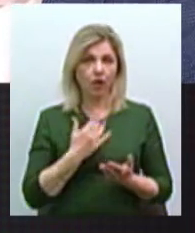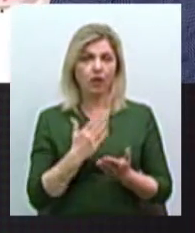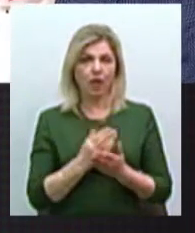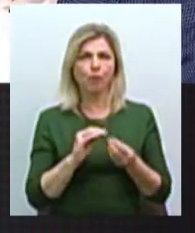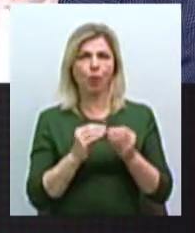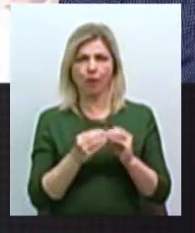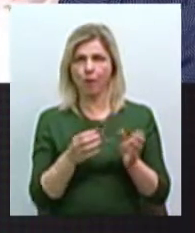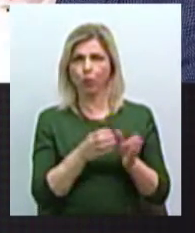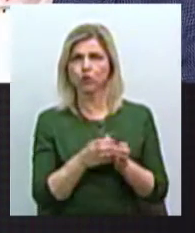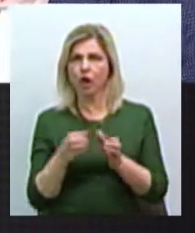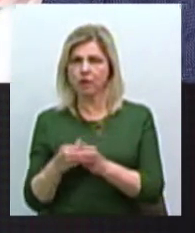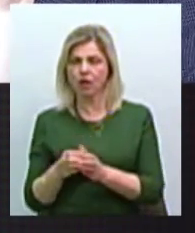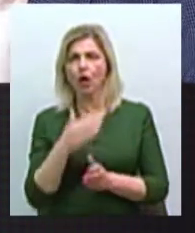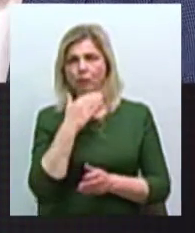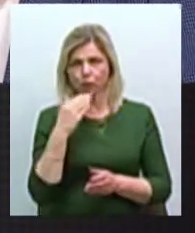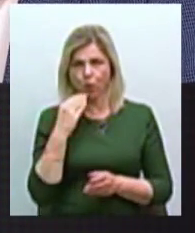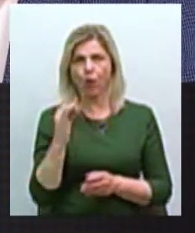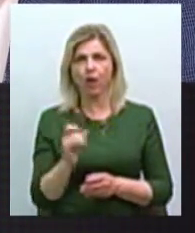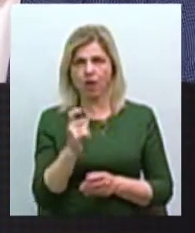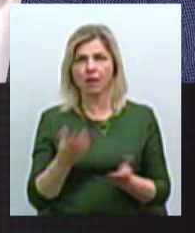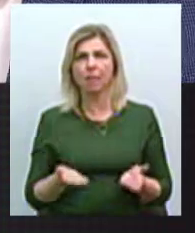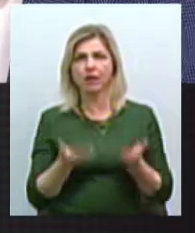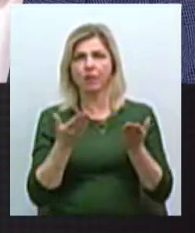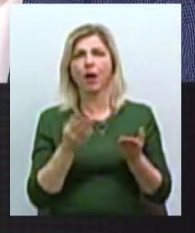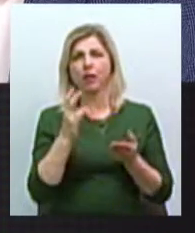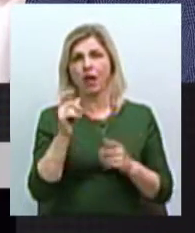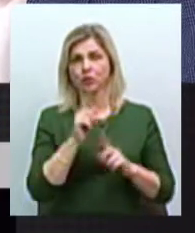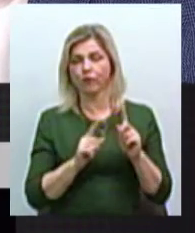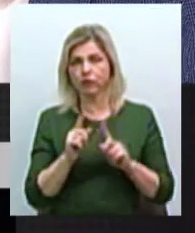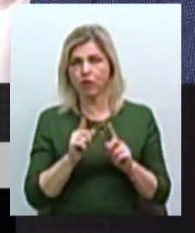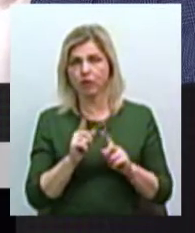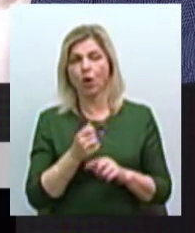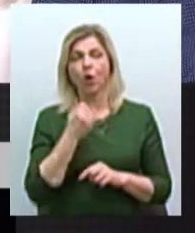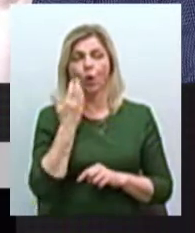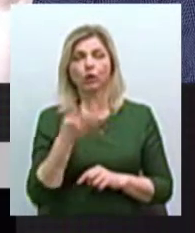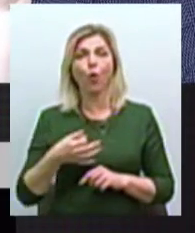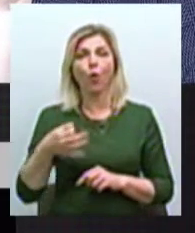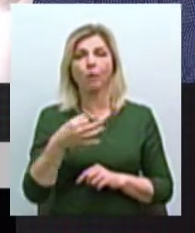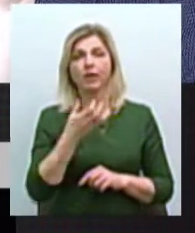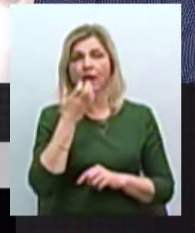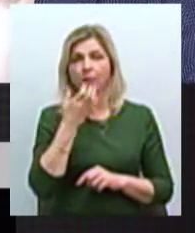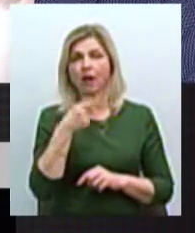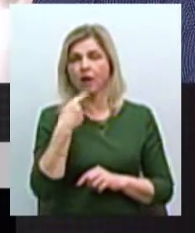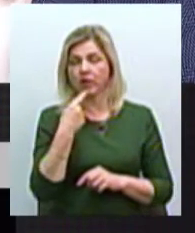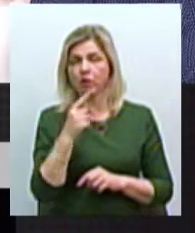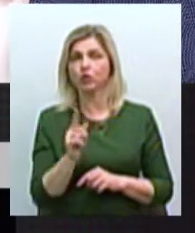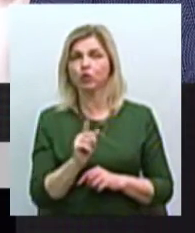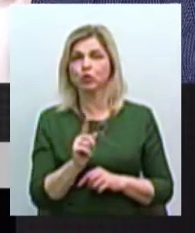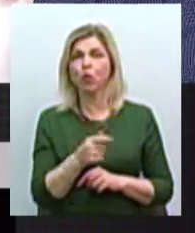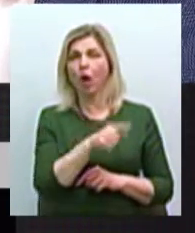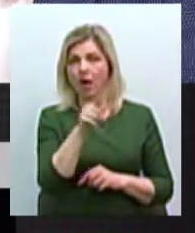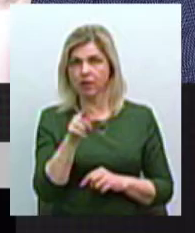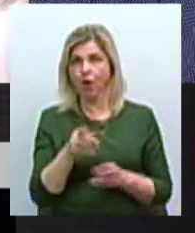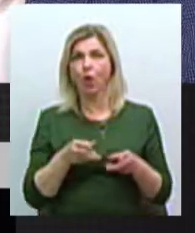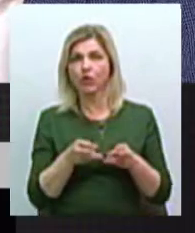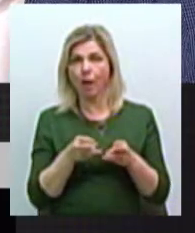участков, которые неоднократно поднимались на разного уровня совещаниях, когда облтепло говорит о том, что они